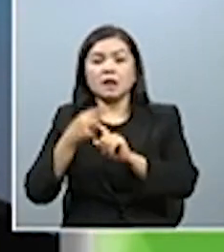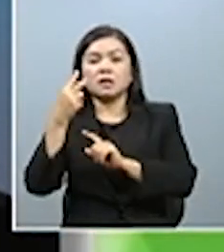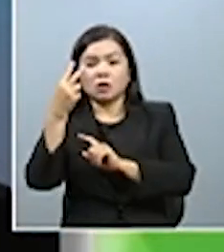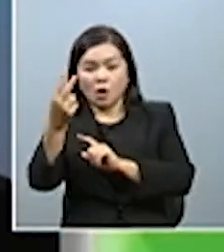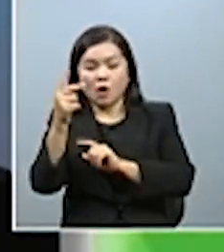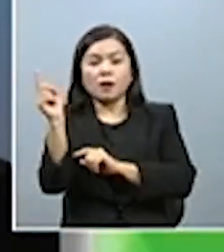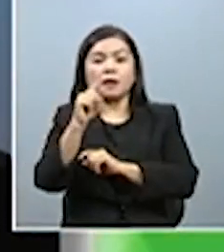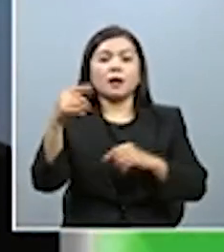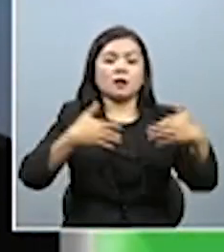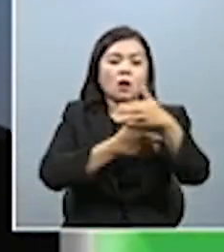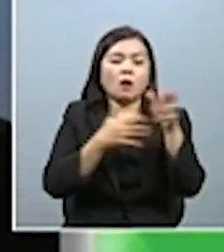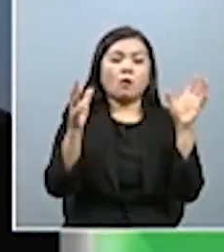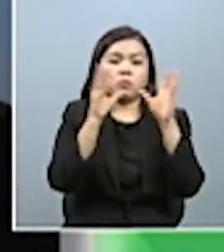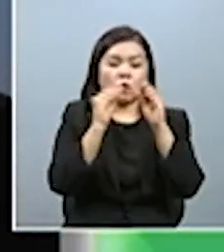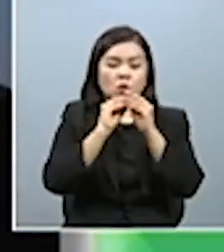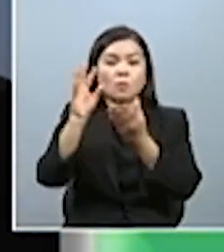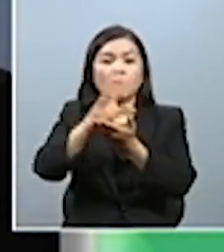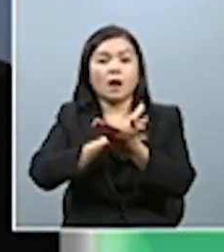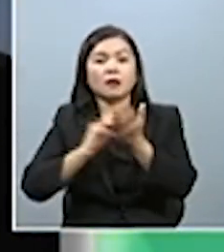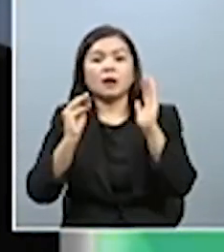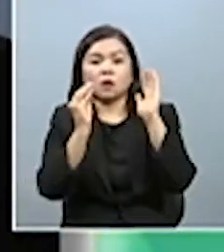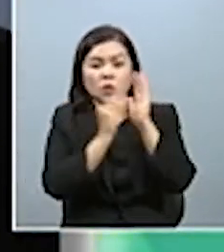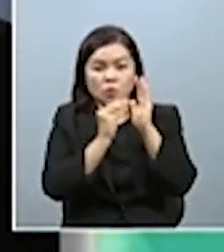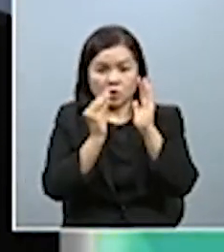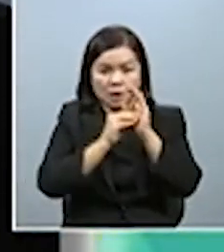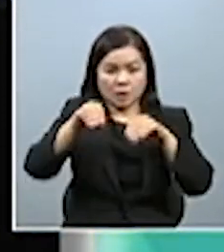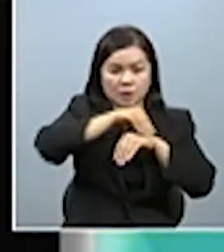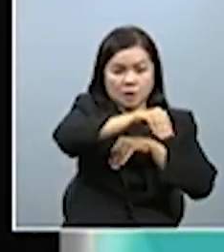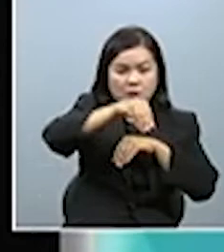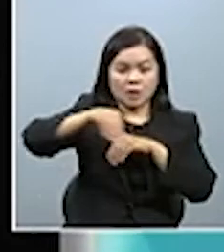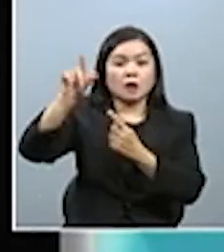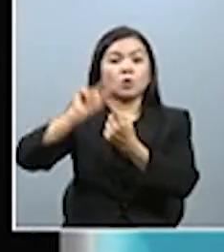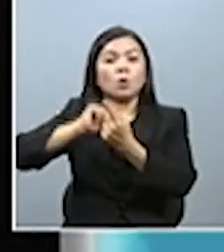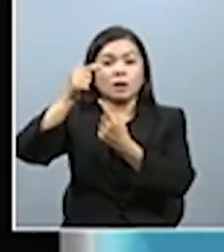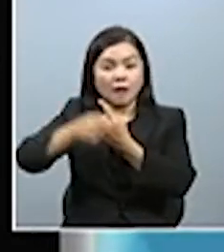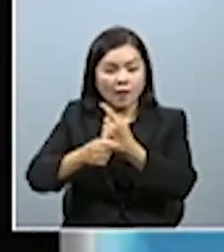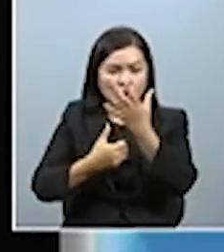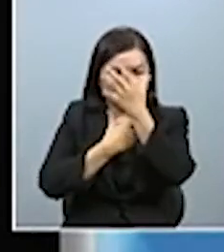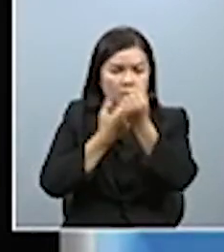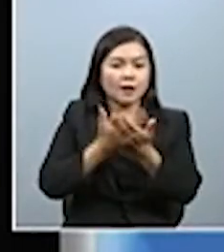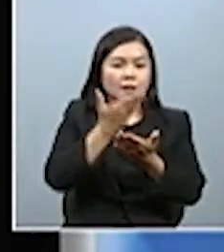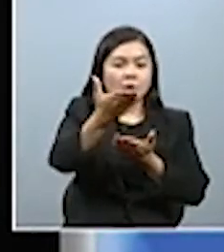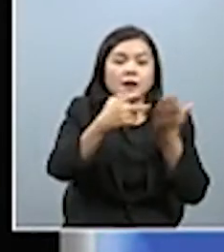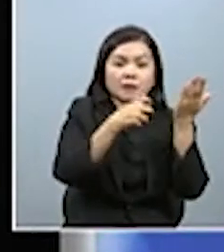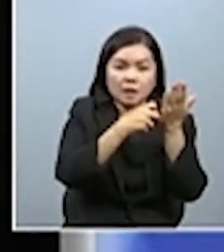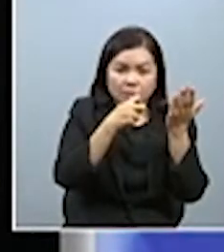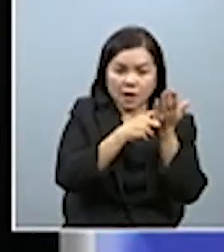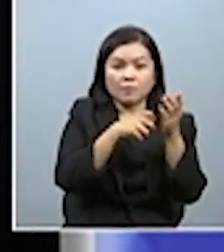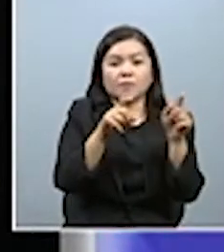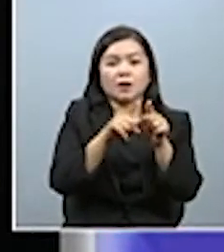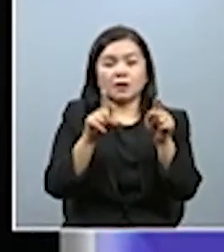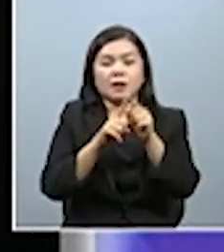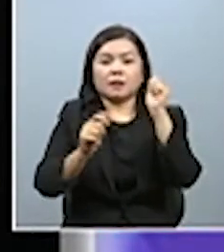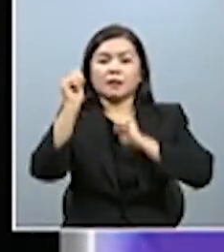อประชุม SC มหาวิทยาลัยกรุงเทพวิทยาเขตกล้วยน้ำไทยติดต่อซื้อบัตรได้ที่ Facebook ละครนิเทศ BU